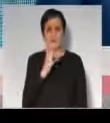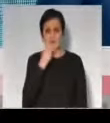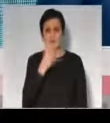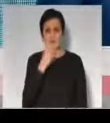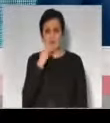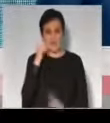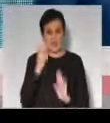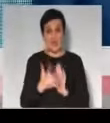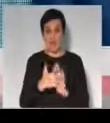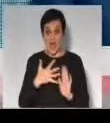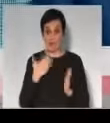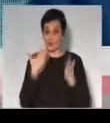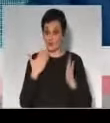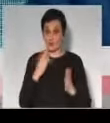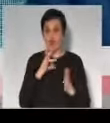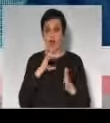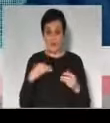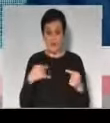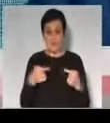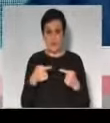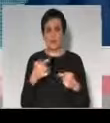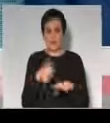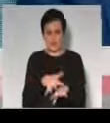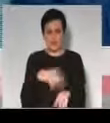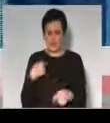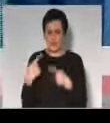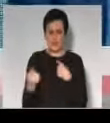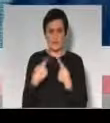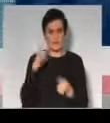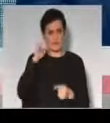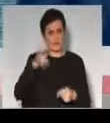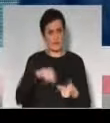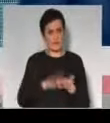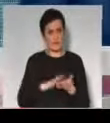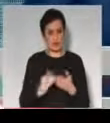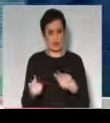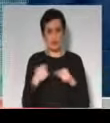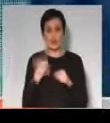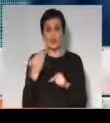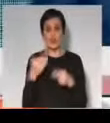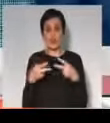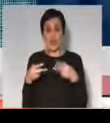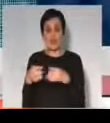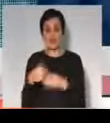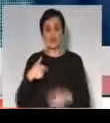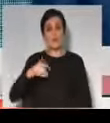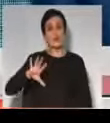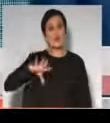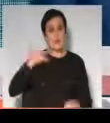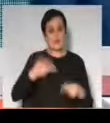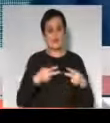მაშინ რახან არ იქნება ვაზუს. კარგი, 30 წამი. დიდი ხანი ერთმანეთს ვიცნობთ და აი შენი თანაგუნდელების და ჩემი ყოფილი